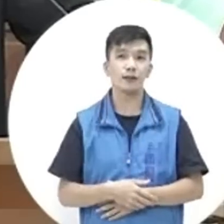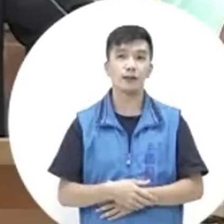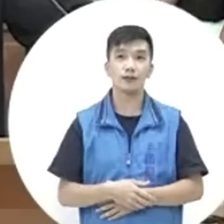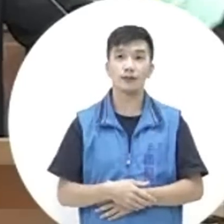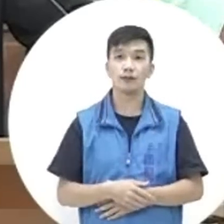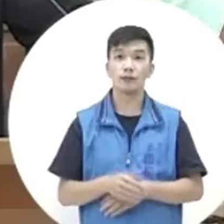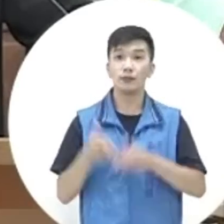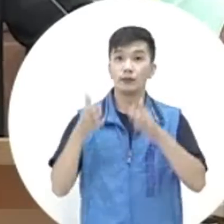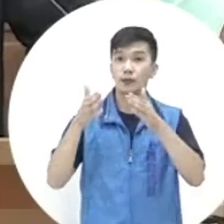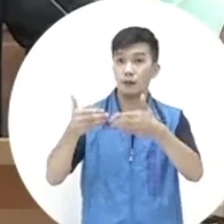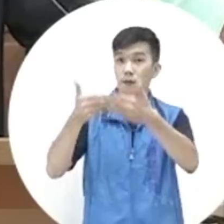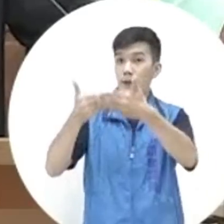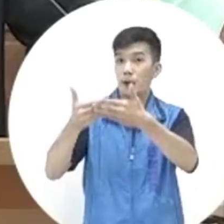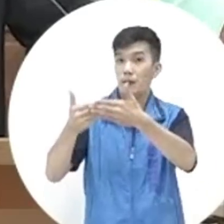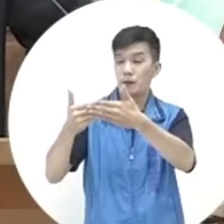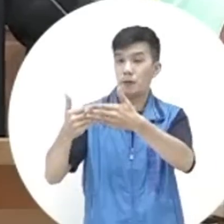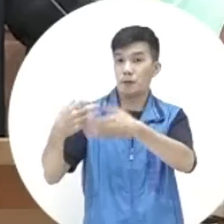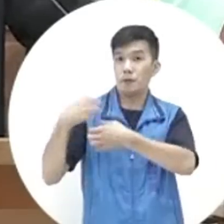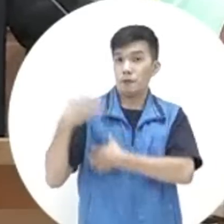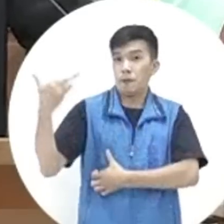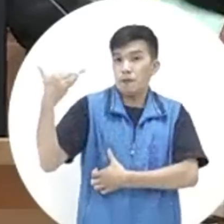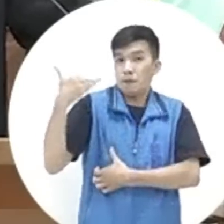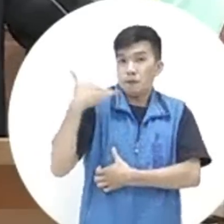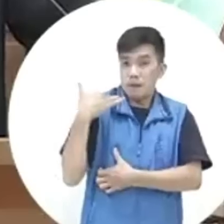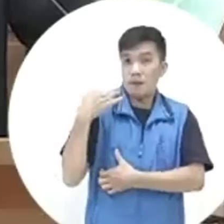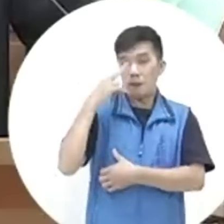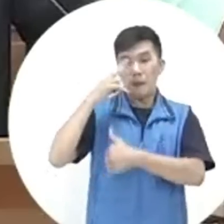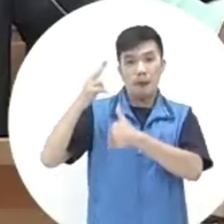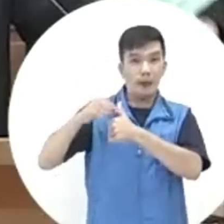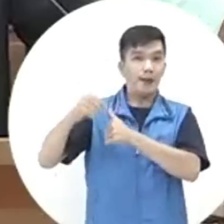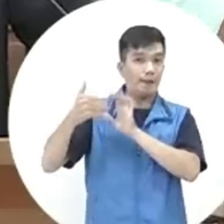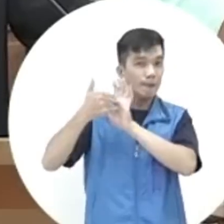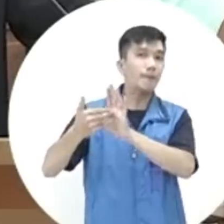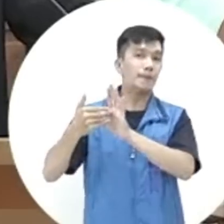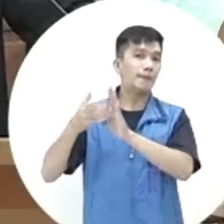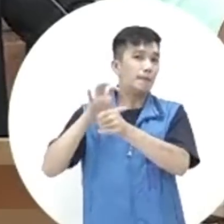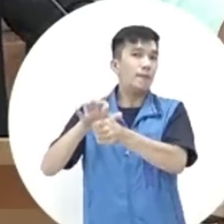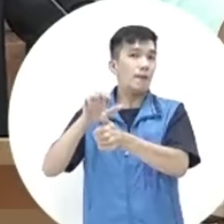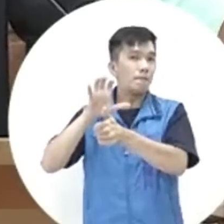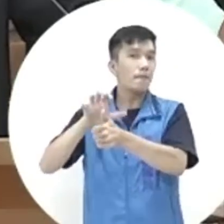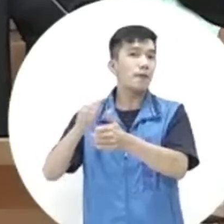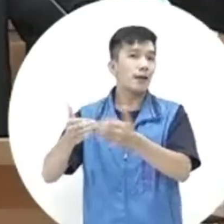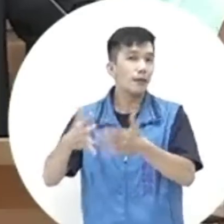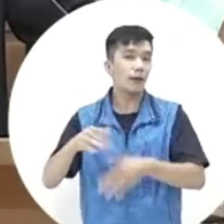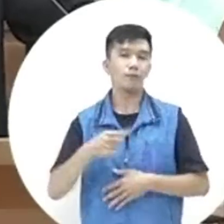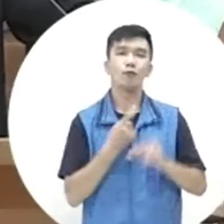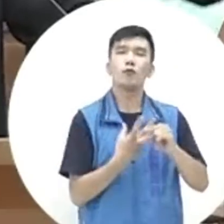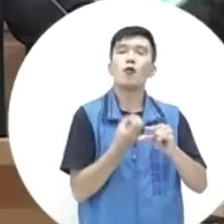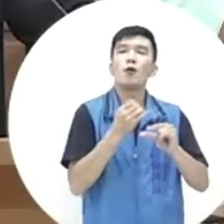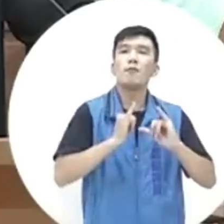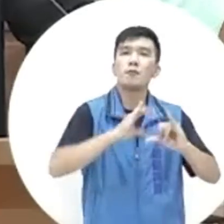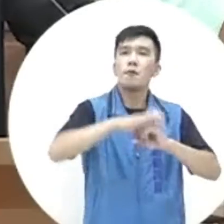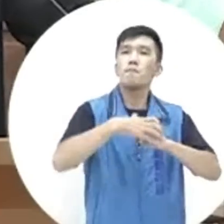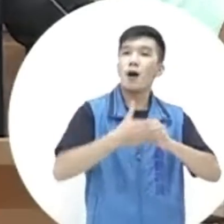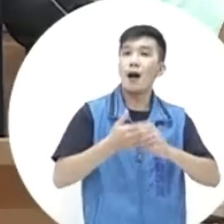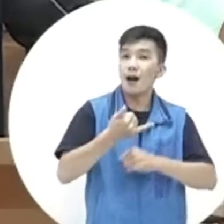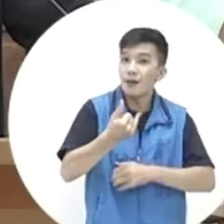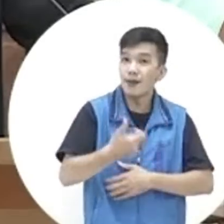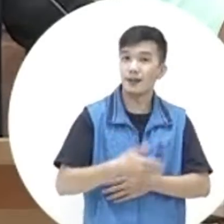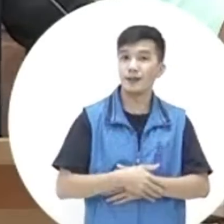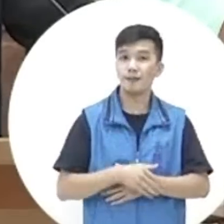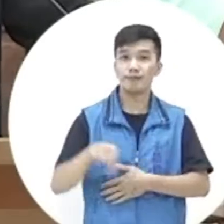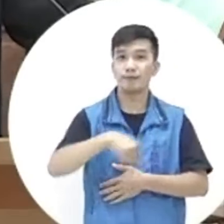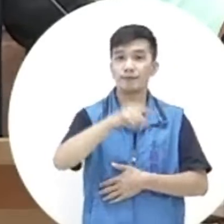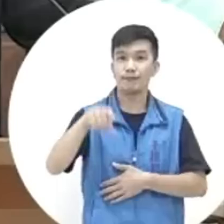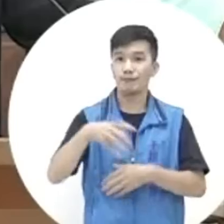机、军舰、老台，好不好？ 我们一起捍卫中华民国，好不好？ 谴责中国，好不好？ 我们一起捍卫中华民国，好不好？ 啊，谴责中国，好不好？ 我们大家一